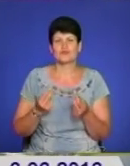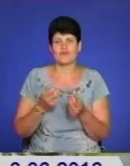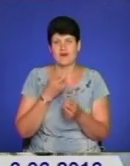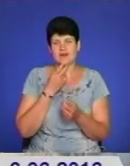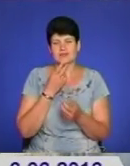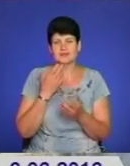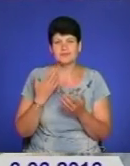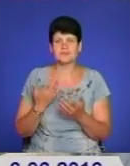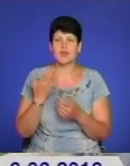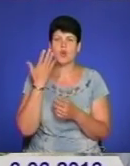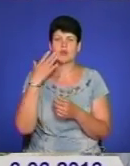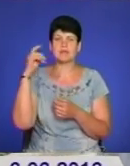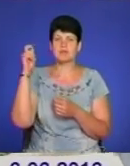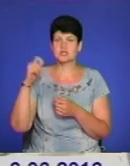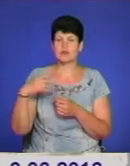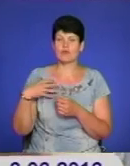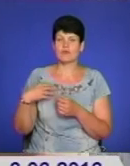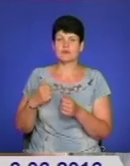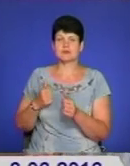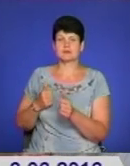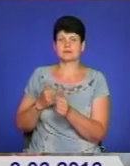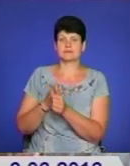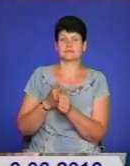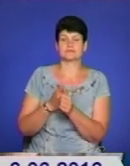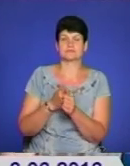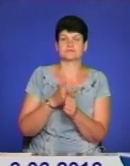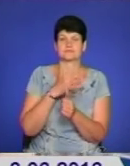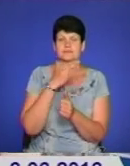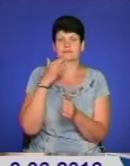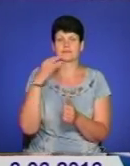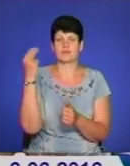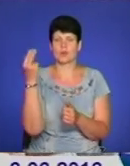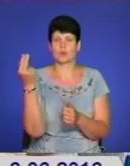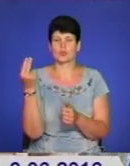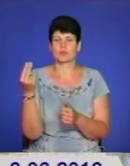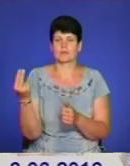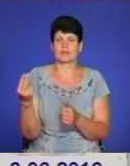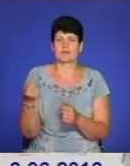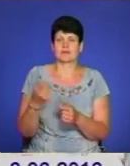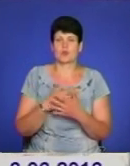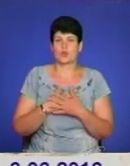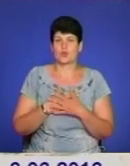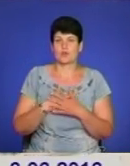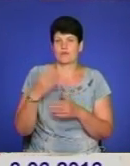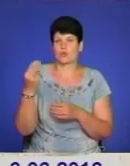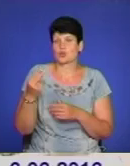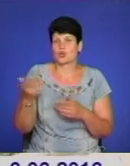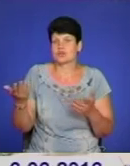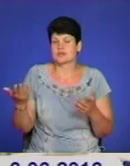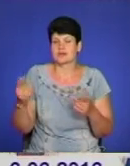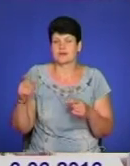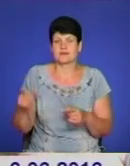Він, коли приїжджав до Львова, за ним йшов шлейф таких художників, бо він чомусь дуже полюбляв художників. І